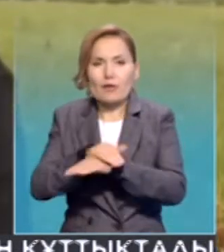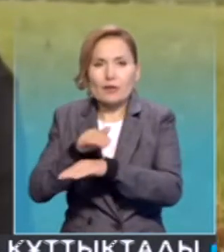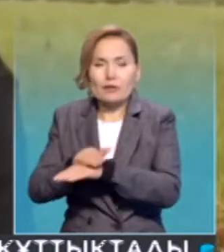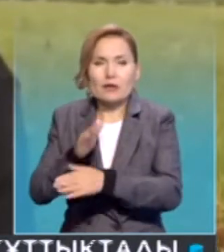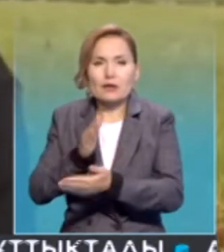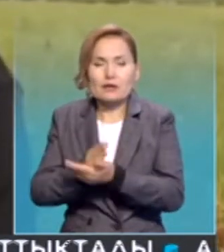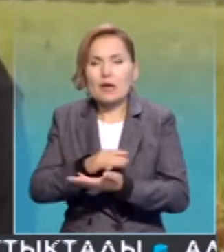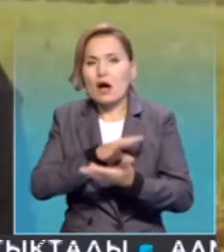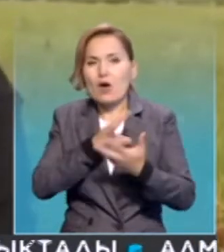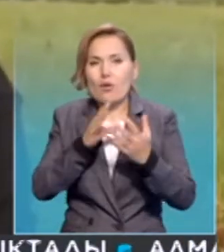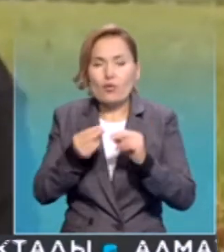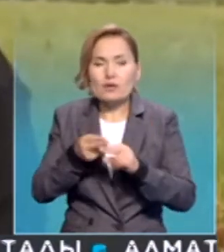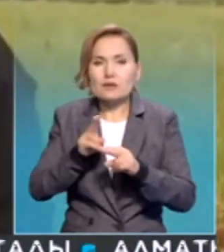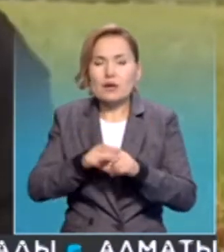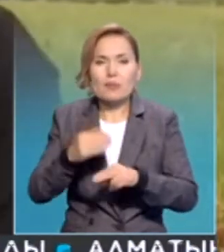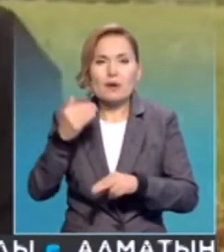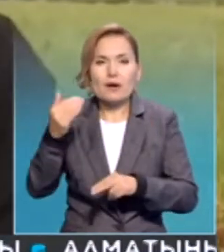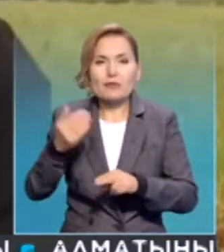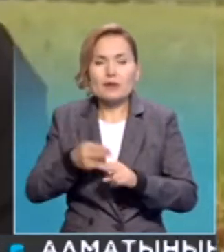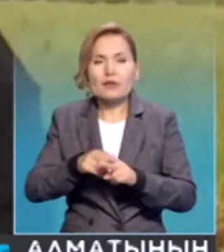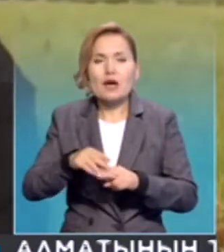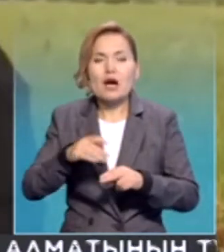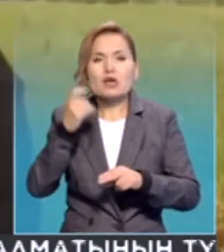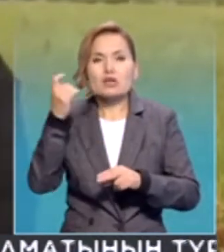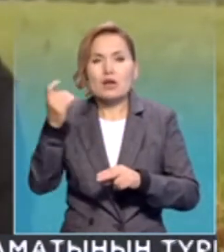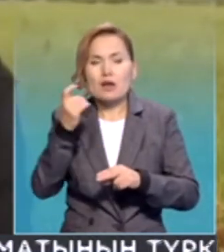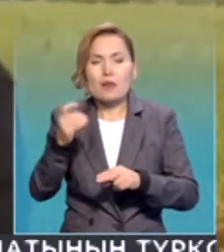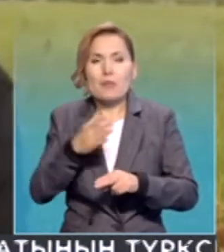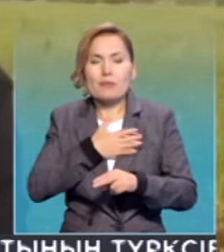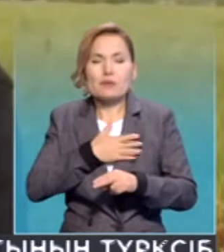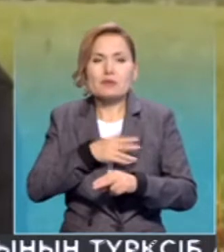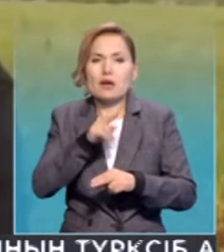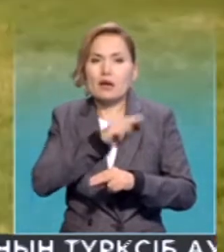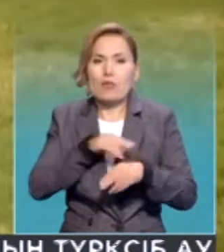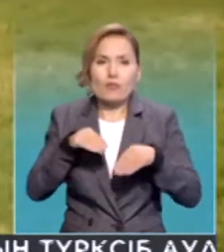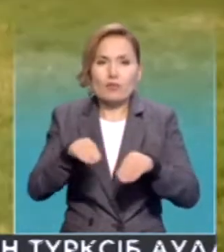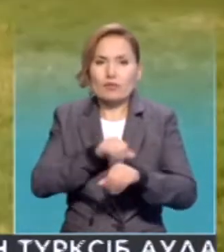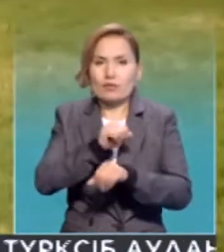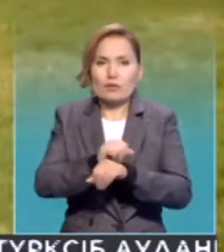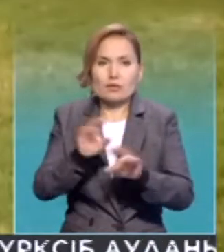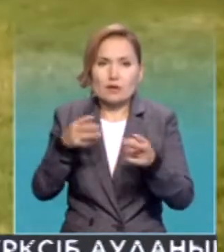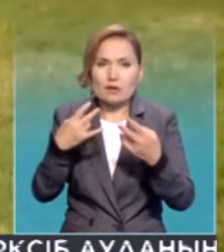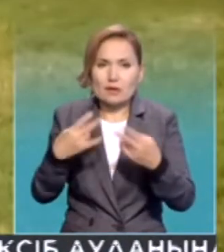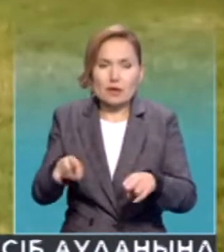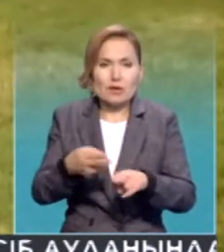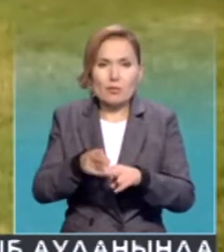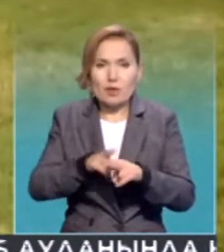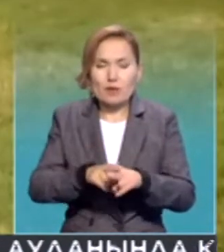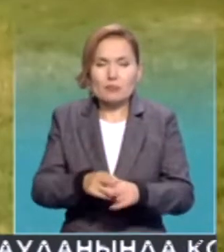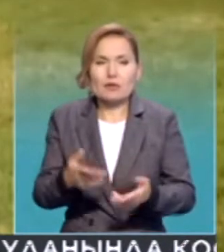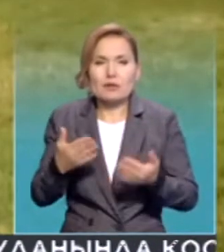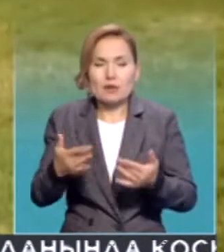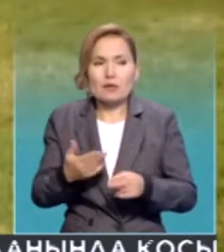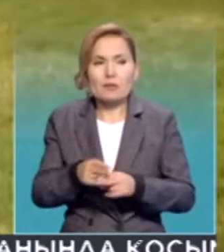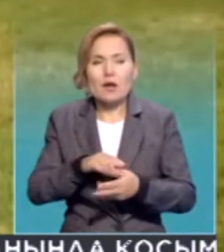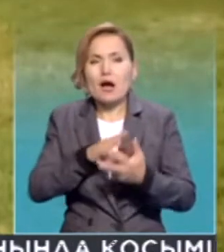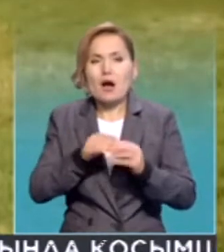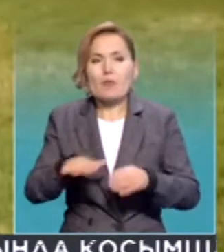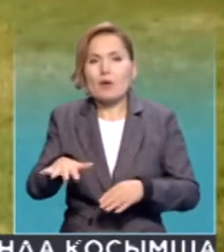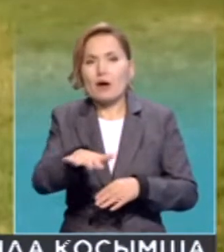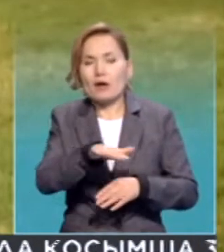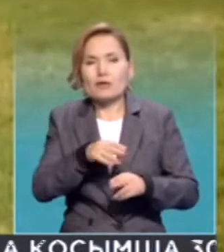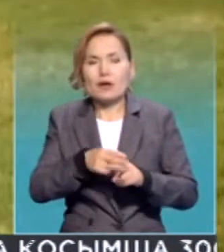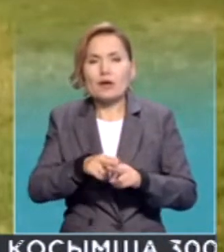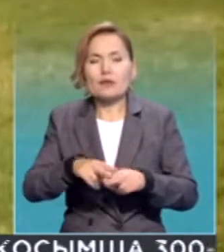өзі күлкілі. Атадан балаға мирас болған шаруашылығымызды тоқтату әділетсіздік. Табиғи қорықтар орналасқан